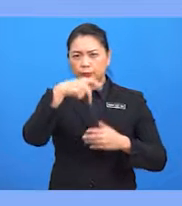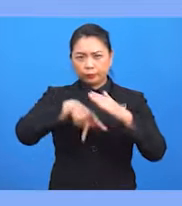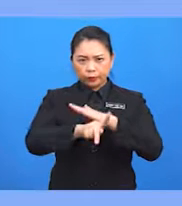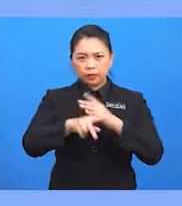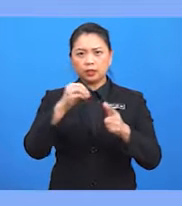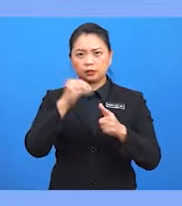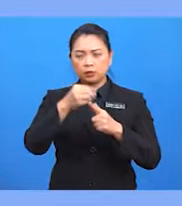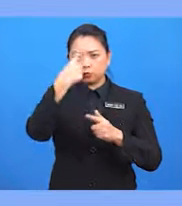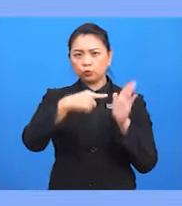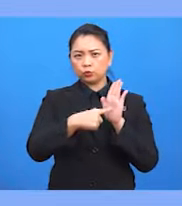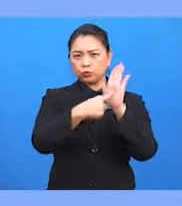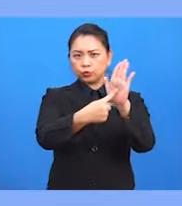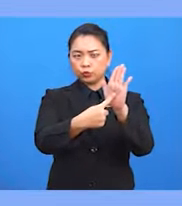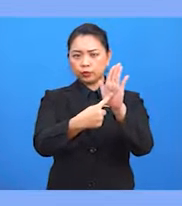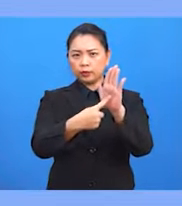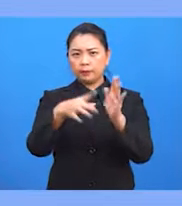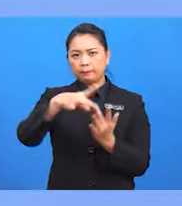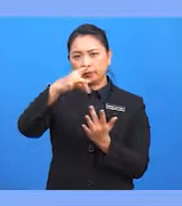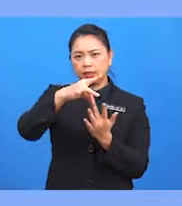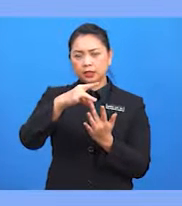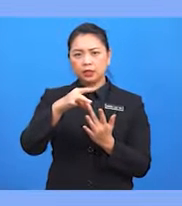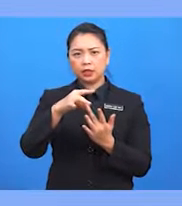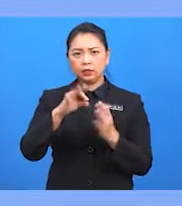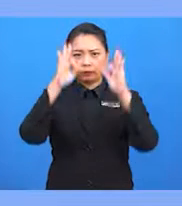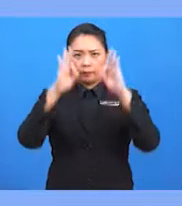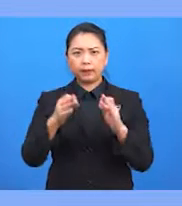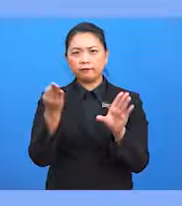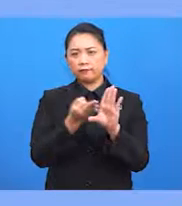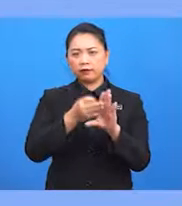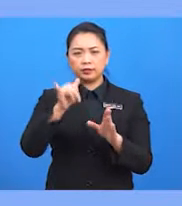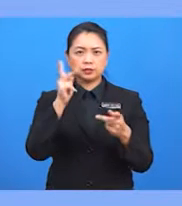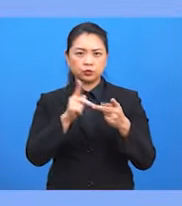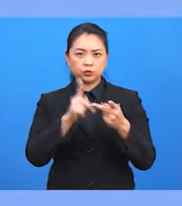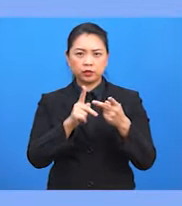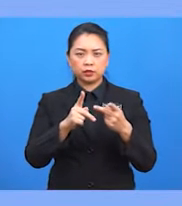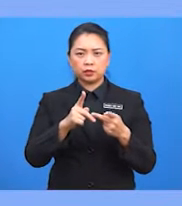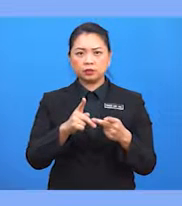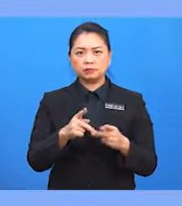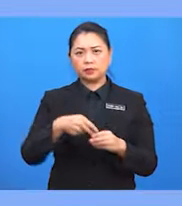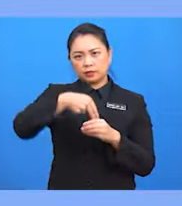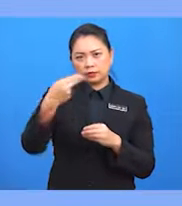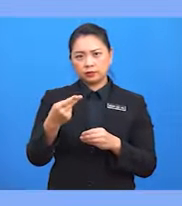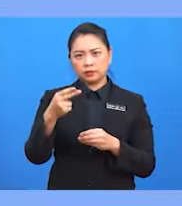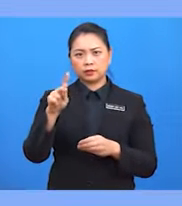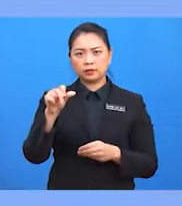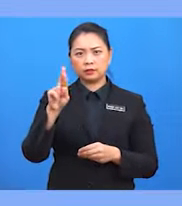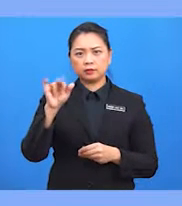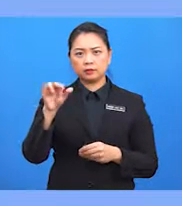skrin. Memilih format fail yang sesuai mengikut output, menghasilkan karya saiz yang ideal,